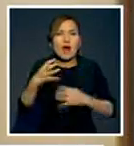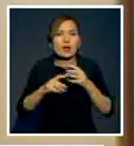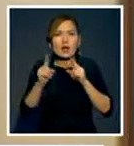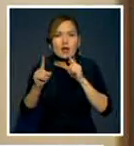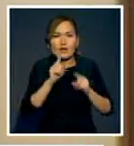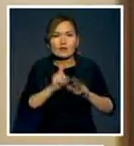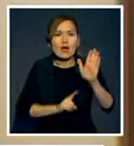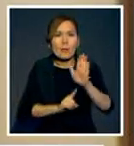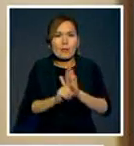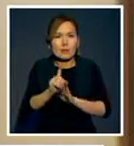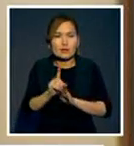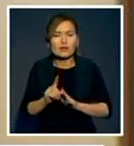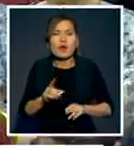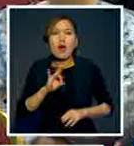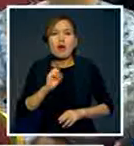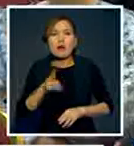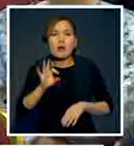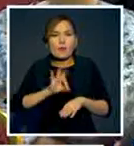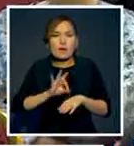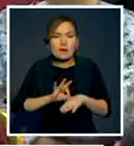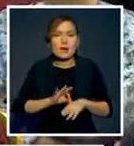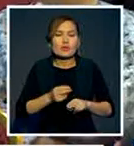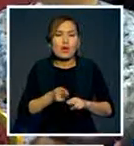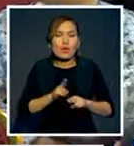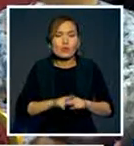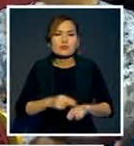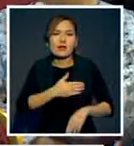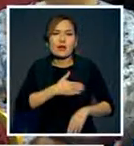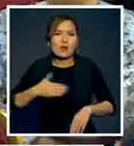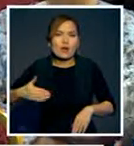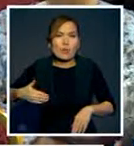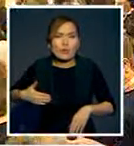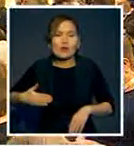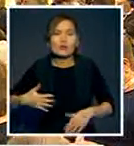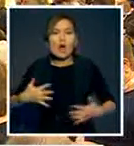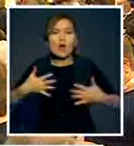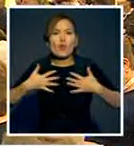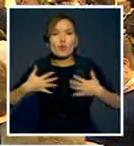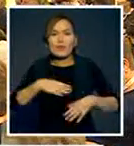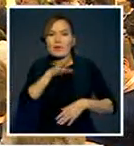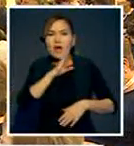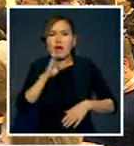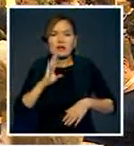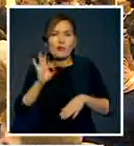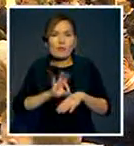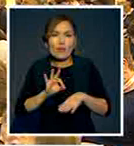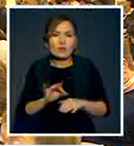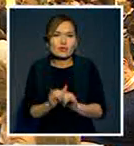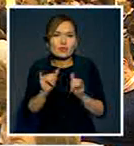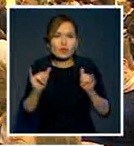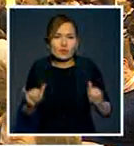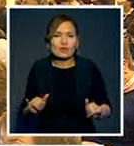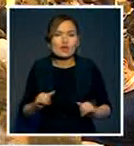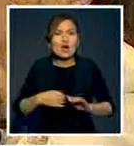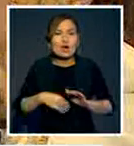айтылды. Мамандардың сөзінше, онкологиялық аурулар бірінші кезекте сүт безі мен өкпеде және асқазан органдарында кездеседі.